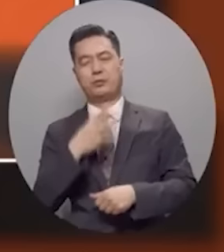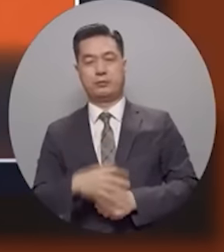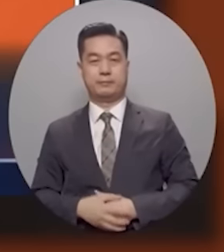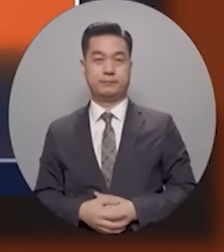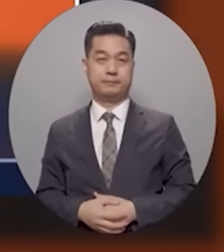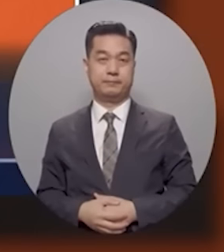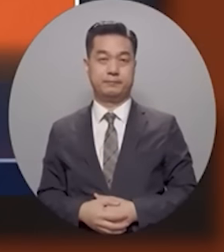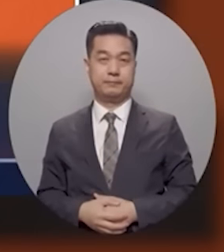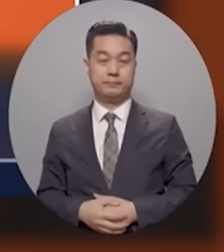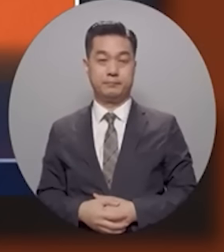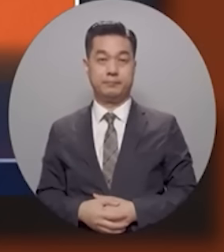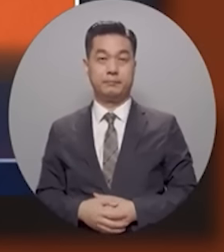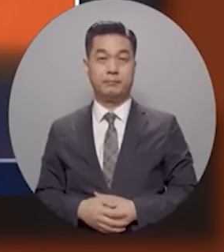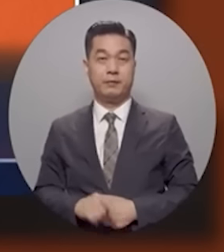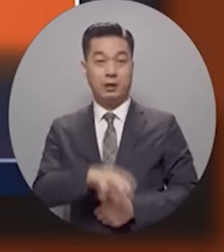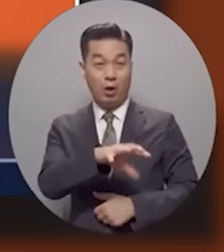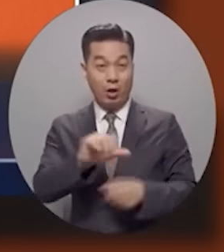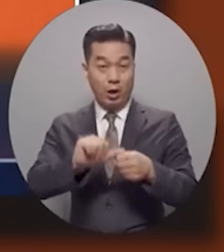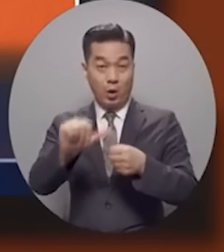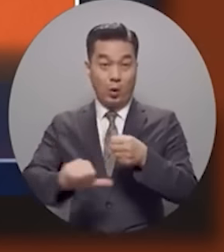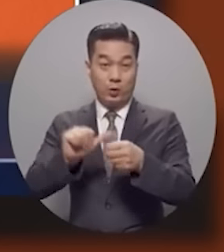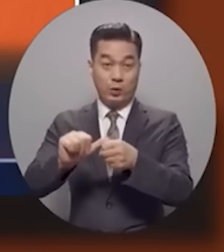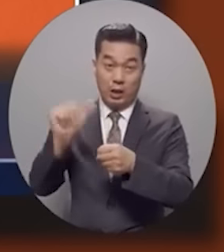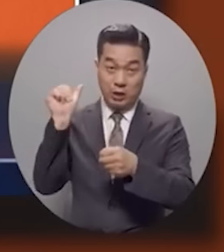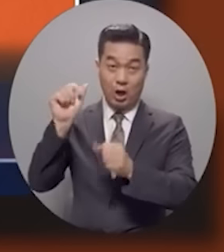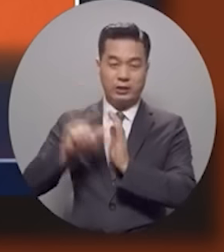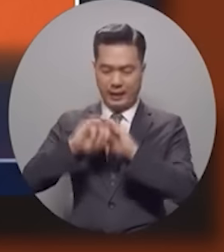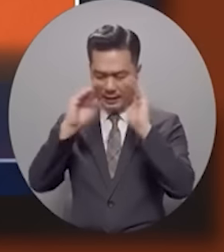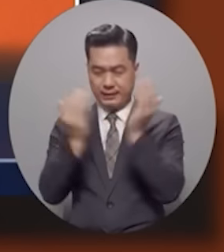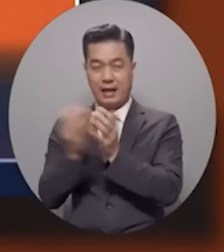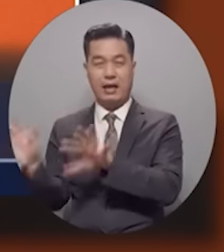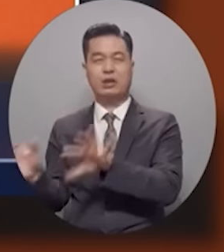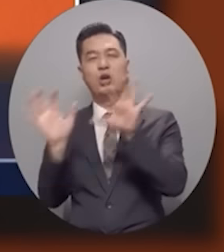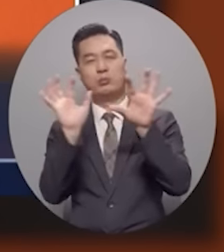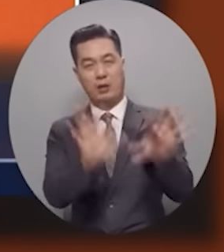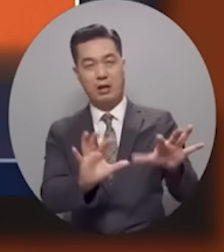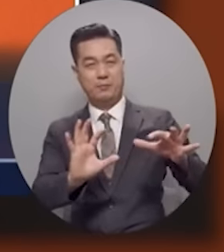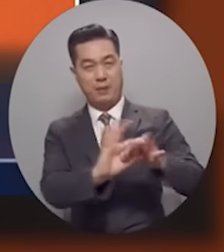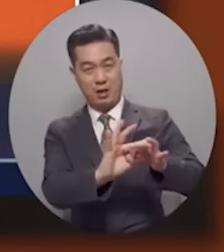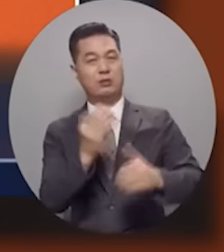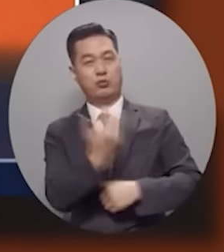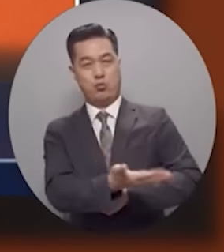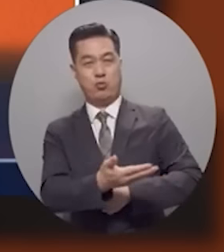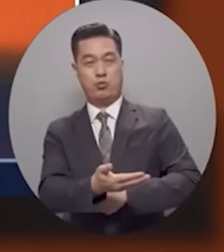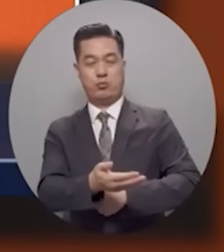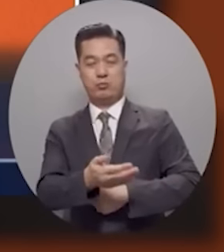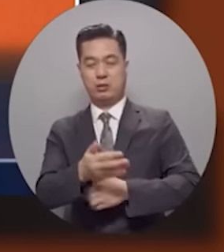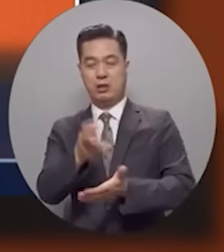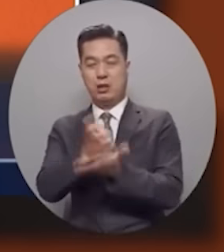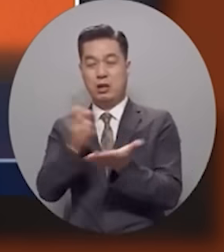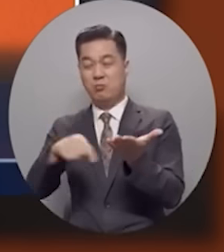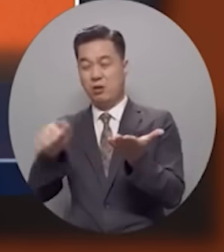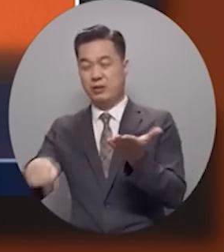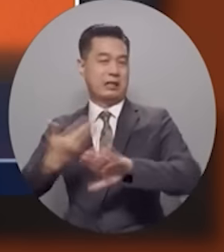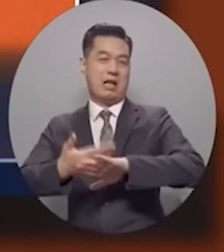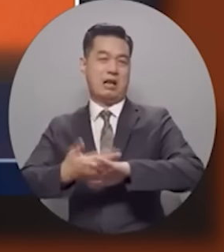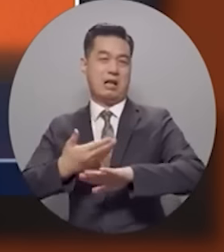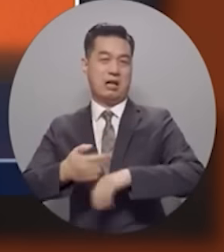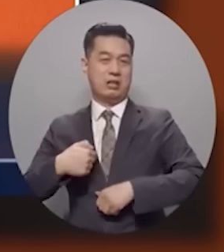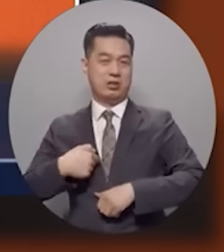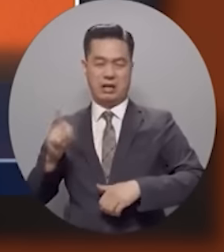거기 그 5년 전에 예. 제가 그 다 넘겨준 회사예요. 그리고 법인도 전혀 달라요. 저는 그 법인하고도